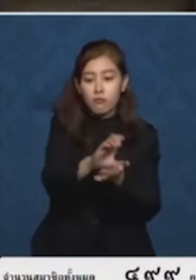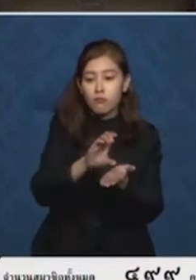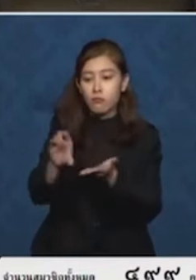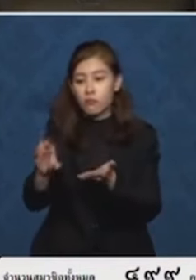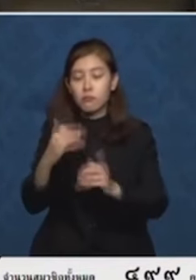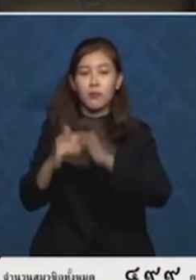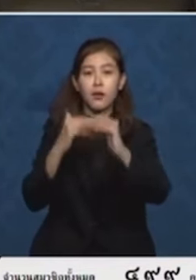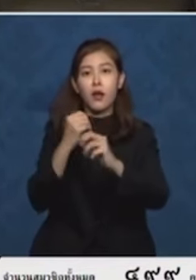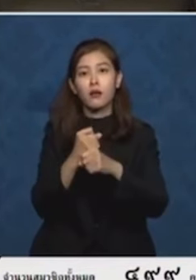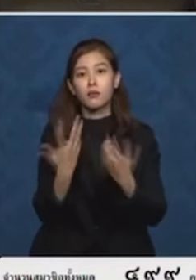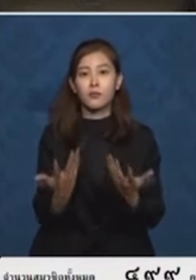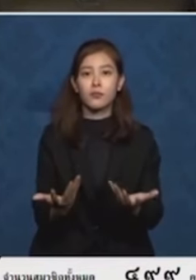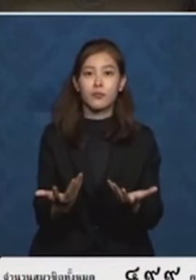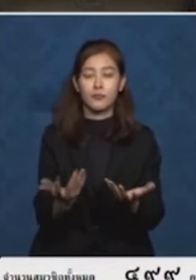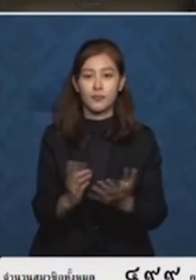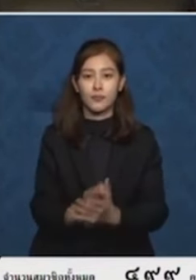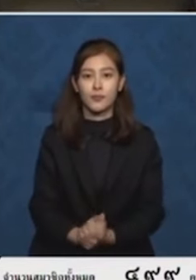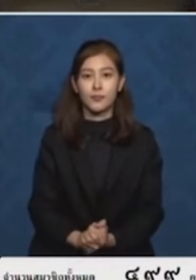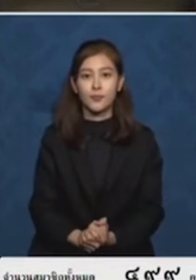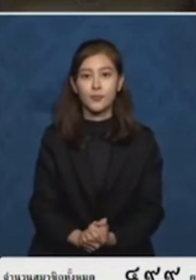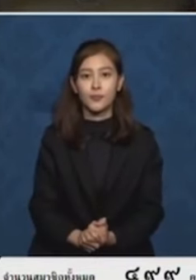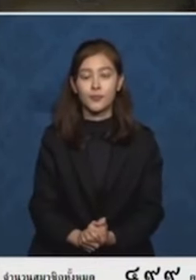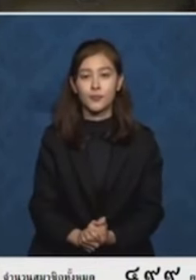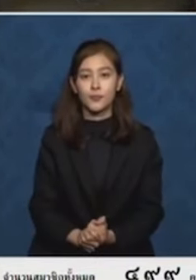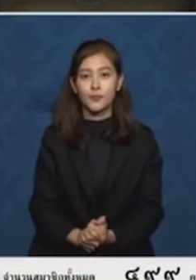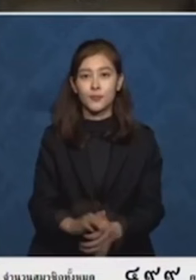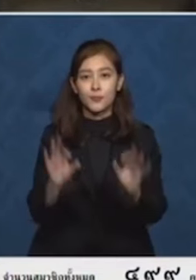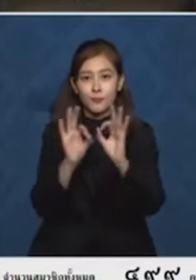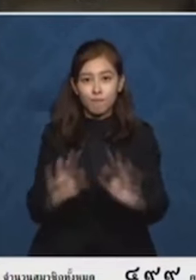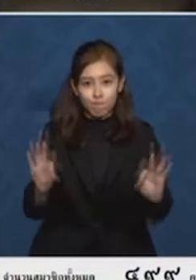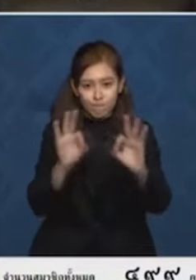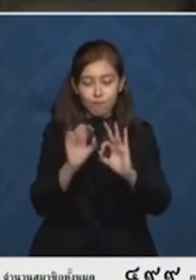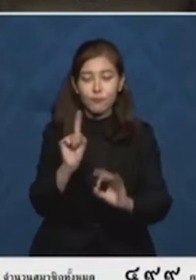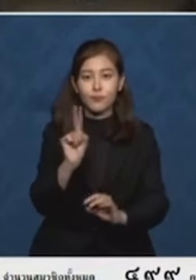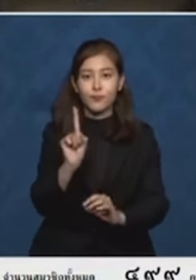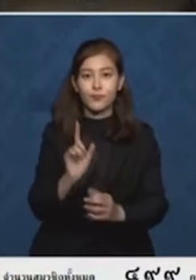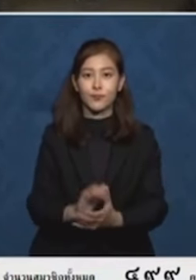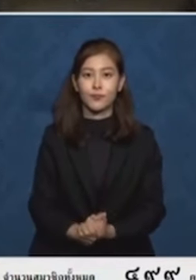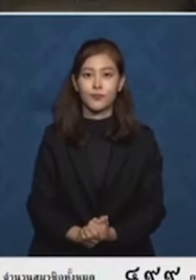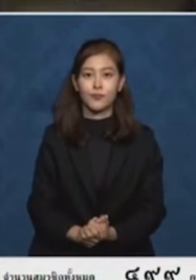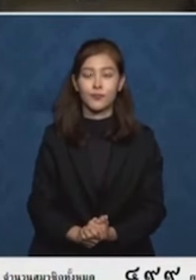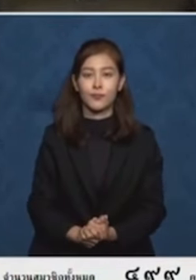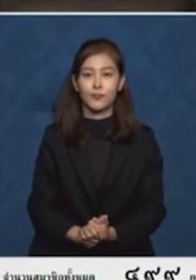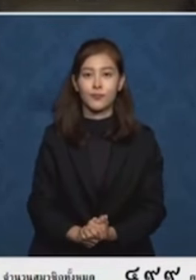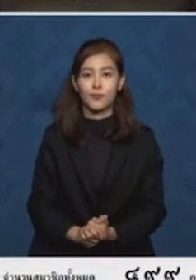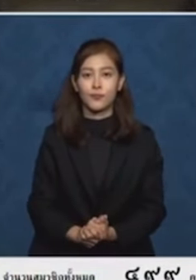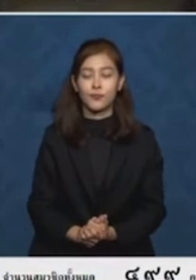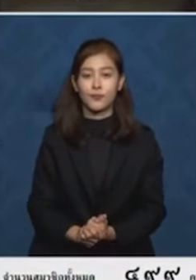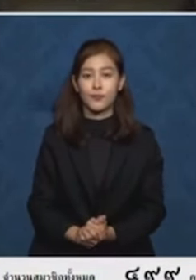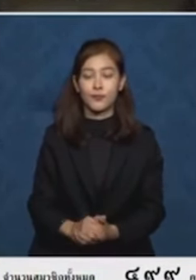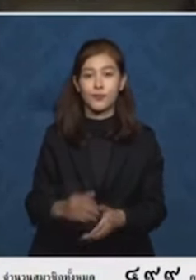อย่ที่เรีนมิสครูที่สำคัญหลังท่านัยกสั่งรืองบ